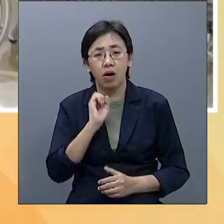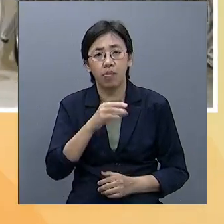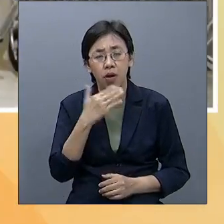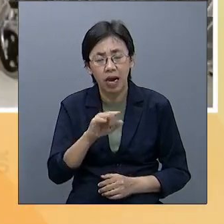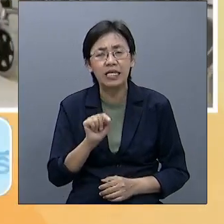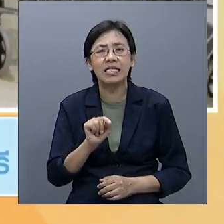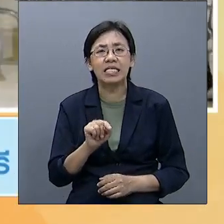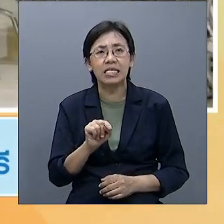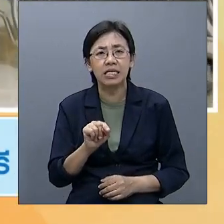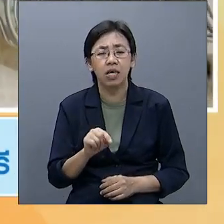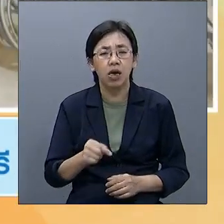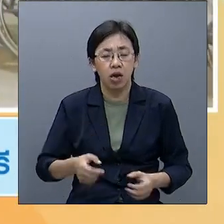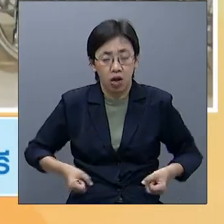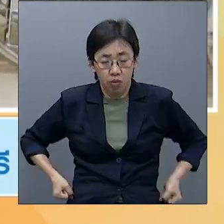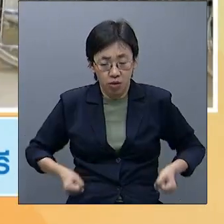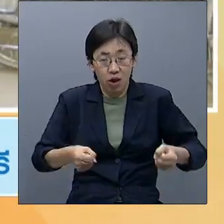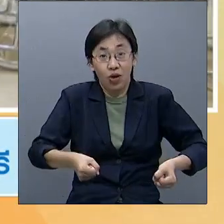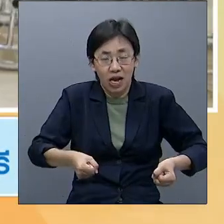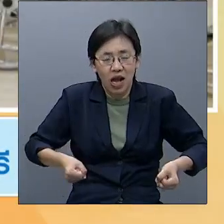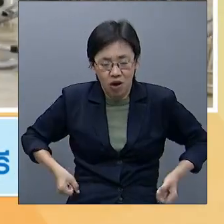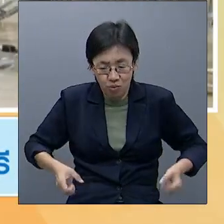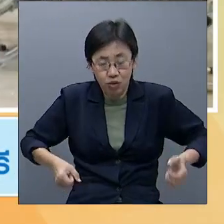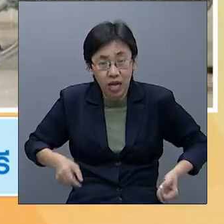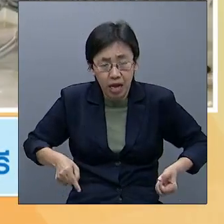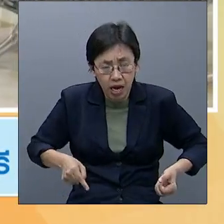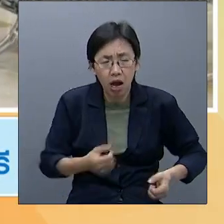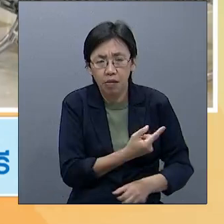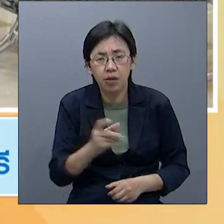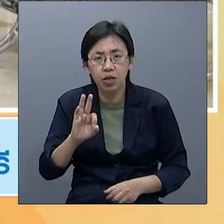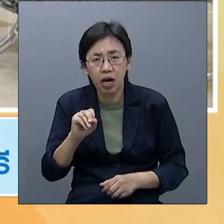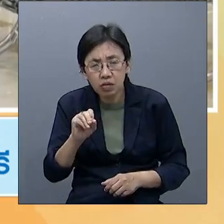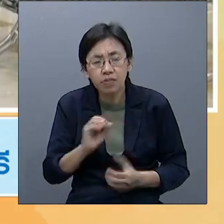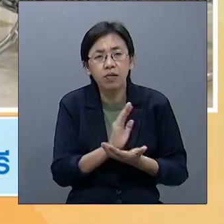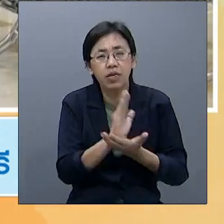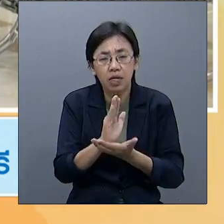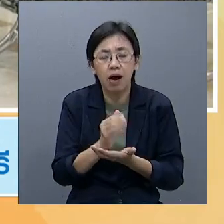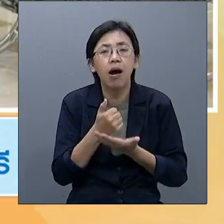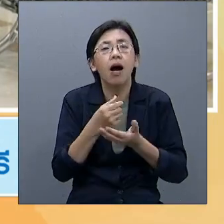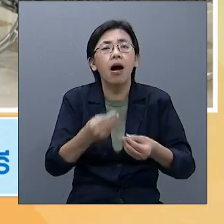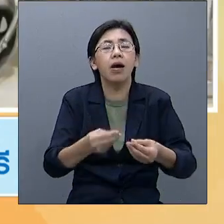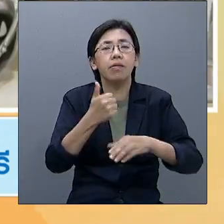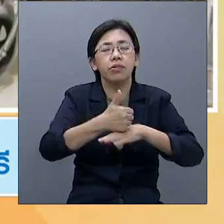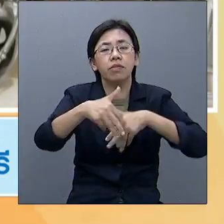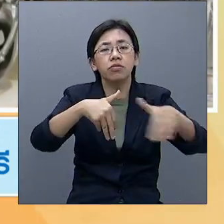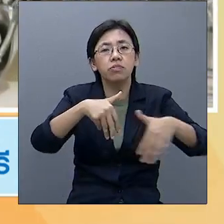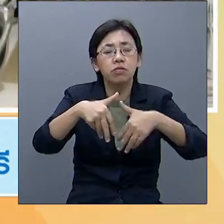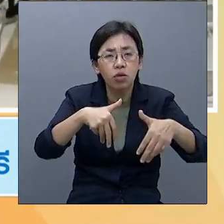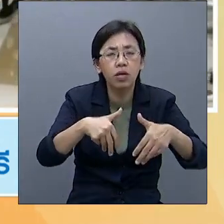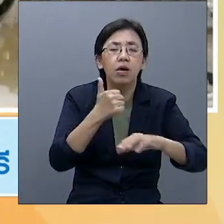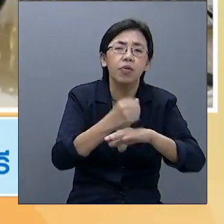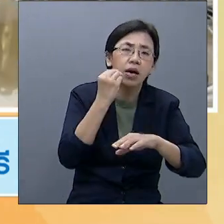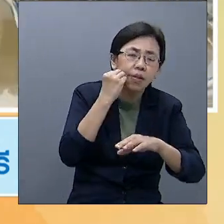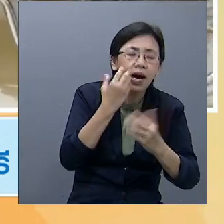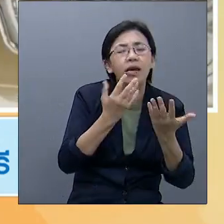ามีการมอบวีลแชร์90คันด้วยกันตรงนี้เดี๋ยวเขาจะนำไปมอบให้กับผู้นำชุมชนนะคะนำไปกระจายให้กับผู้สูงอายุหรือว่